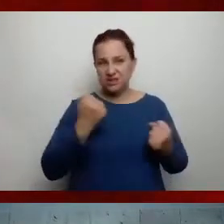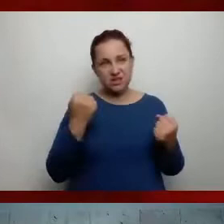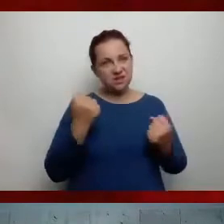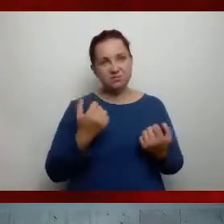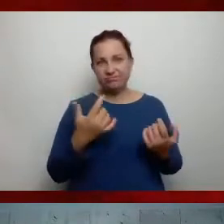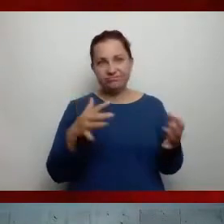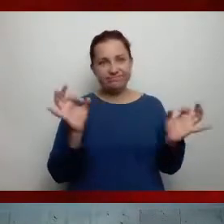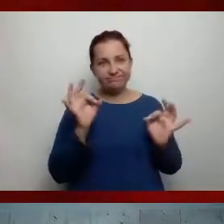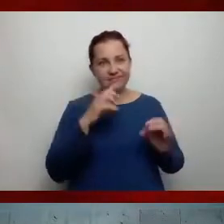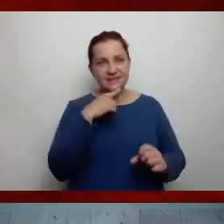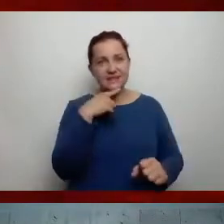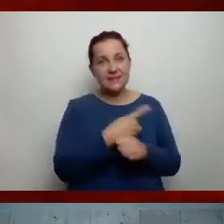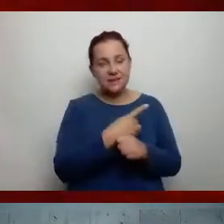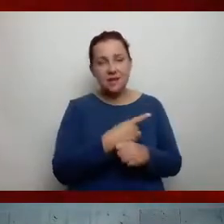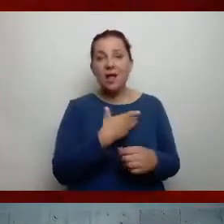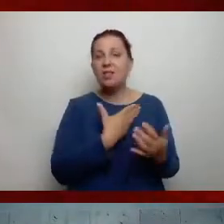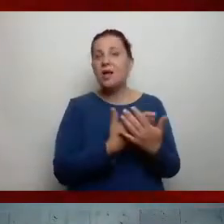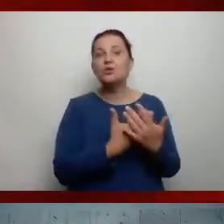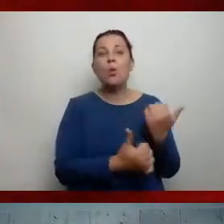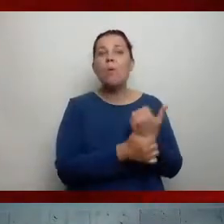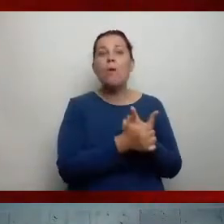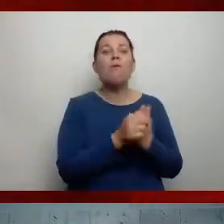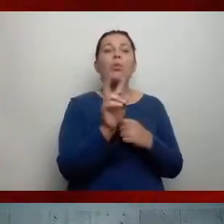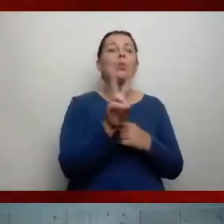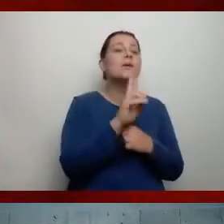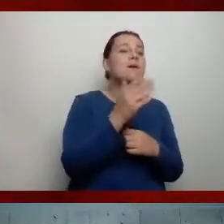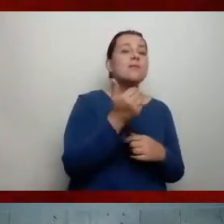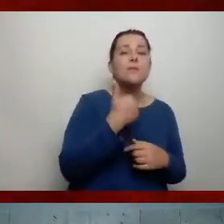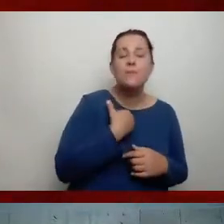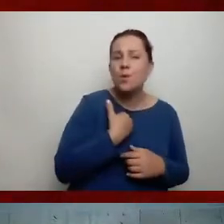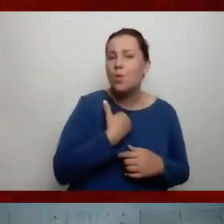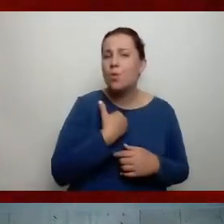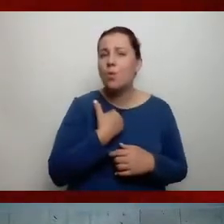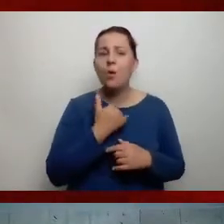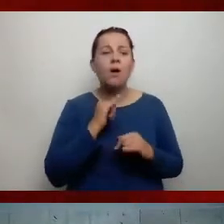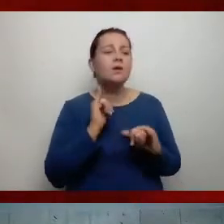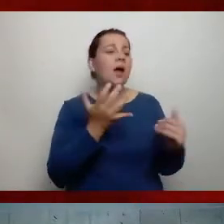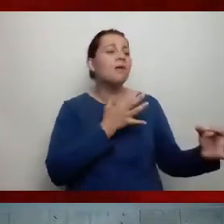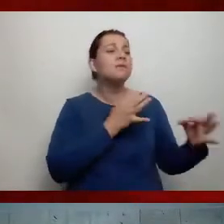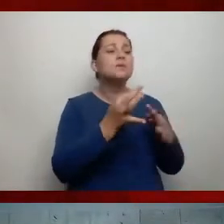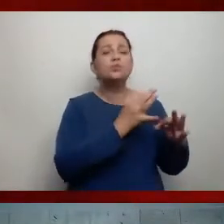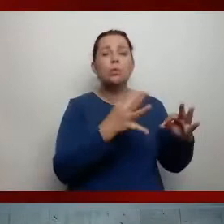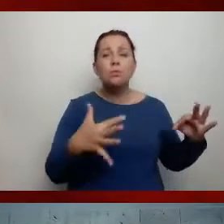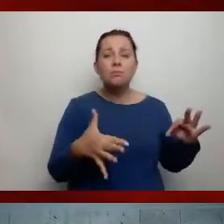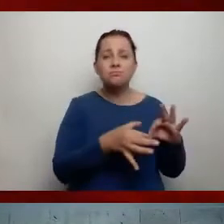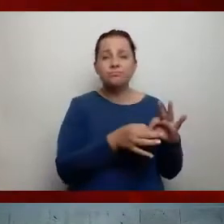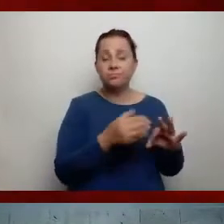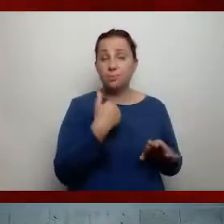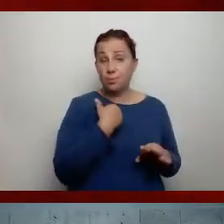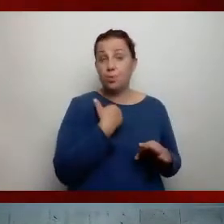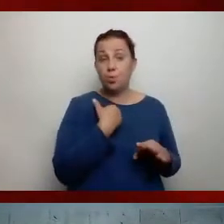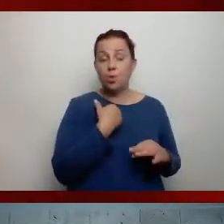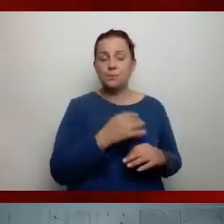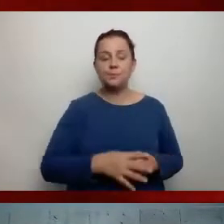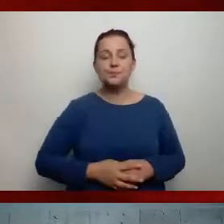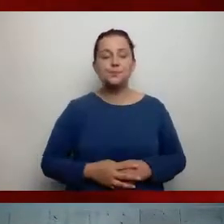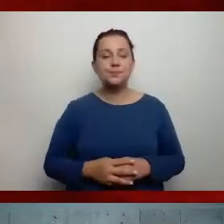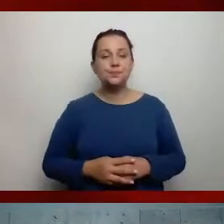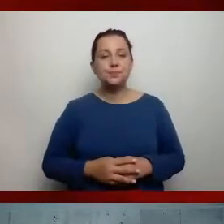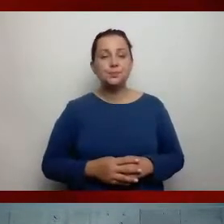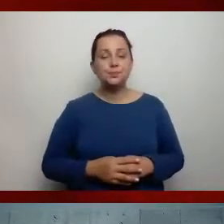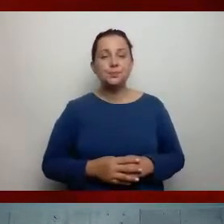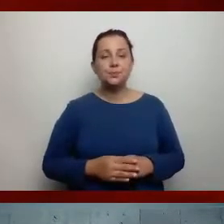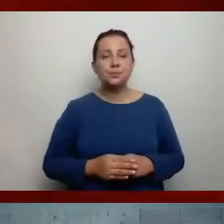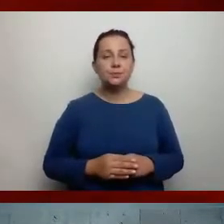życiu. Dlaczego to się stało, kiedy to się stało, jak tło historyczne wokół, wydarzenia historyczne oraz